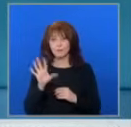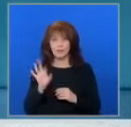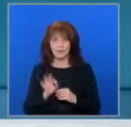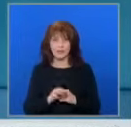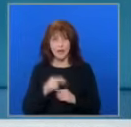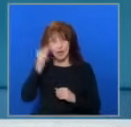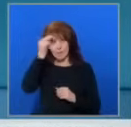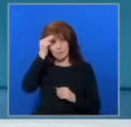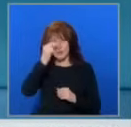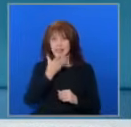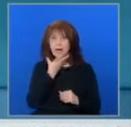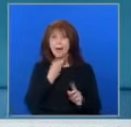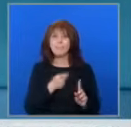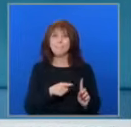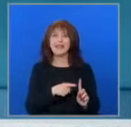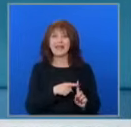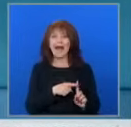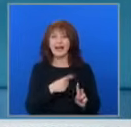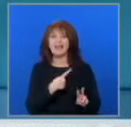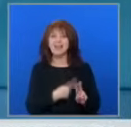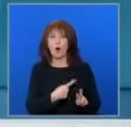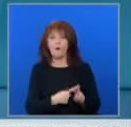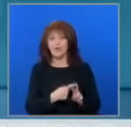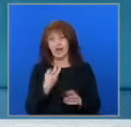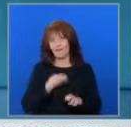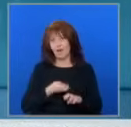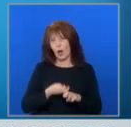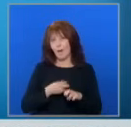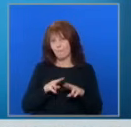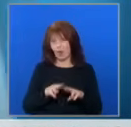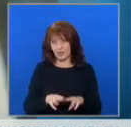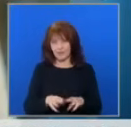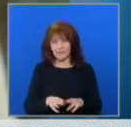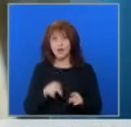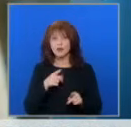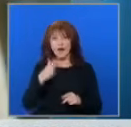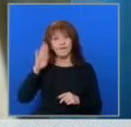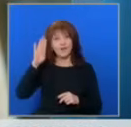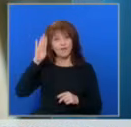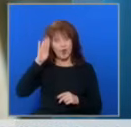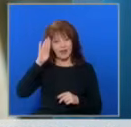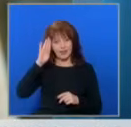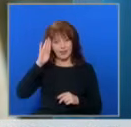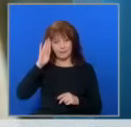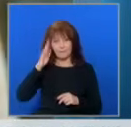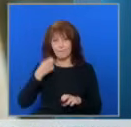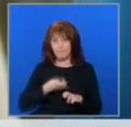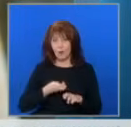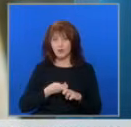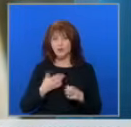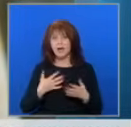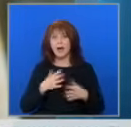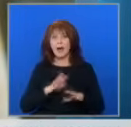Българският патриарх Неофит е в болница. Това съобщиха днес от канцеларията на Светия Синод. Той е във Военно-медицинската академия заради